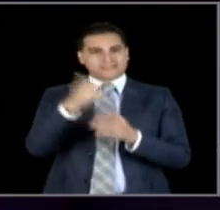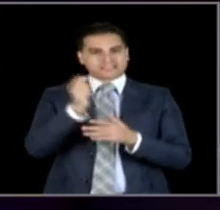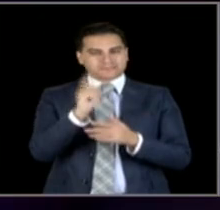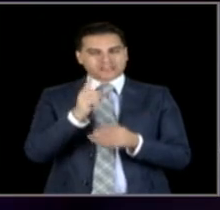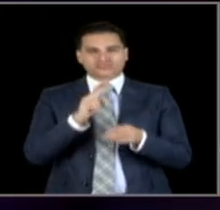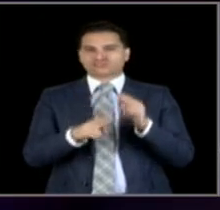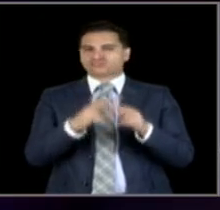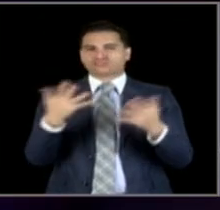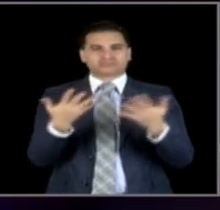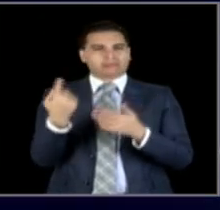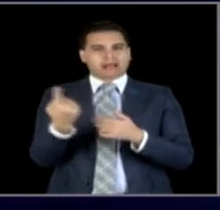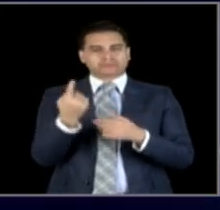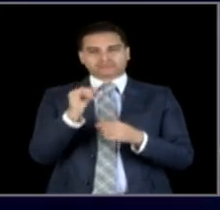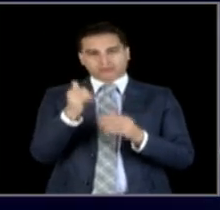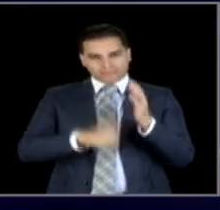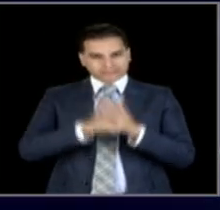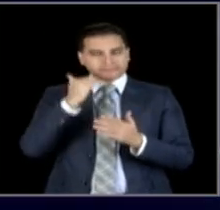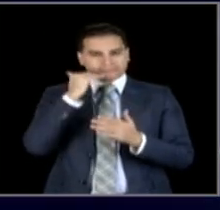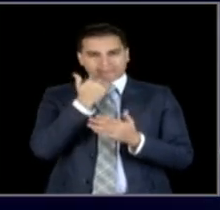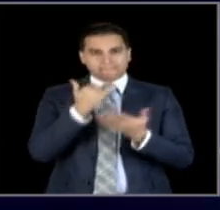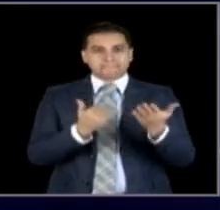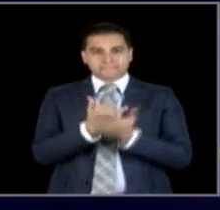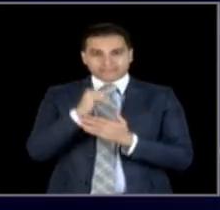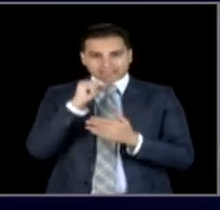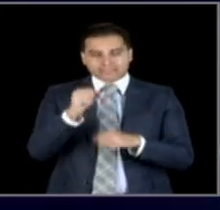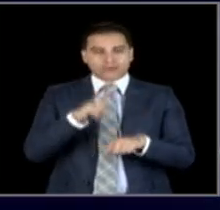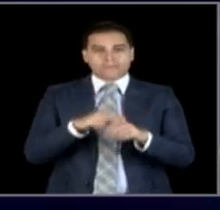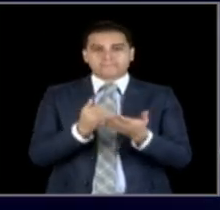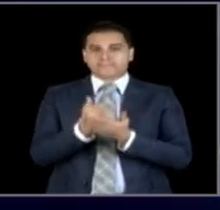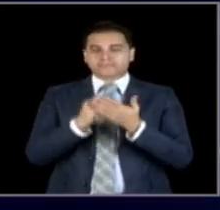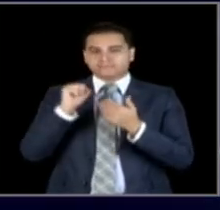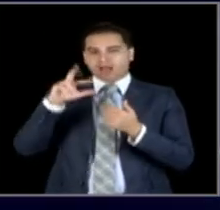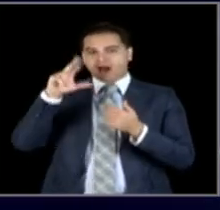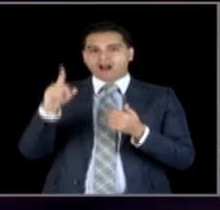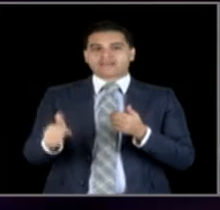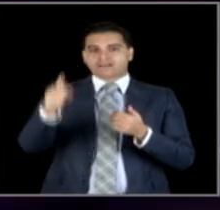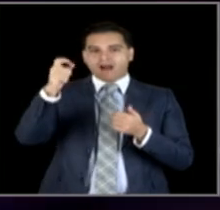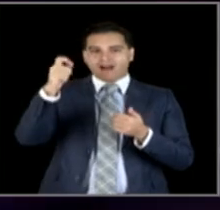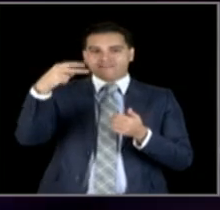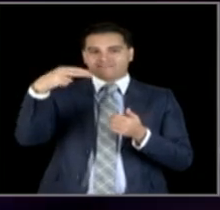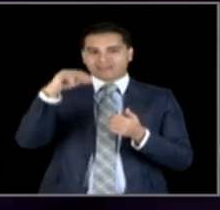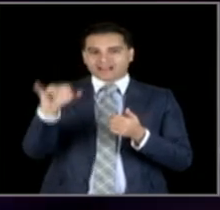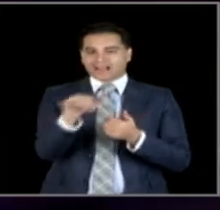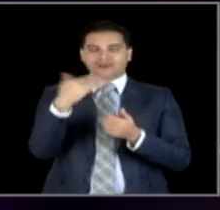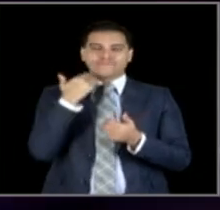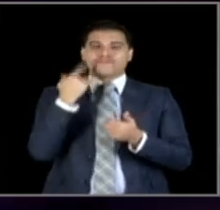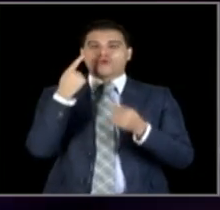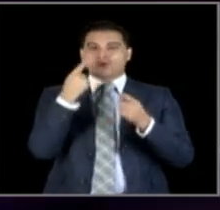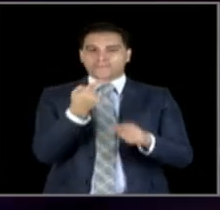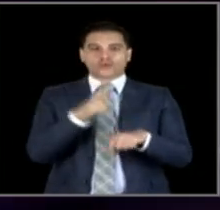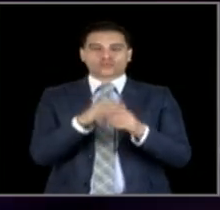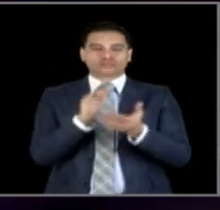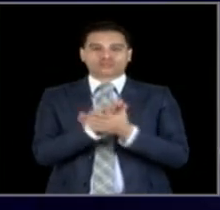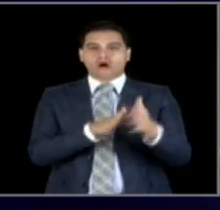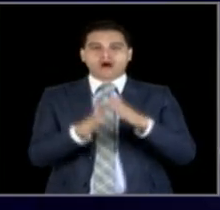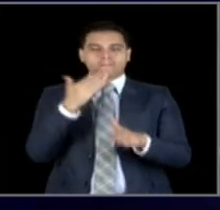تانية. مدرستك مدرسه الرفعي فخوره بيك، زمايلك فخورين بيك، الجمهور الموجود واصحابك